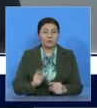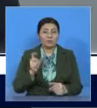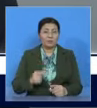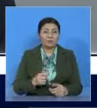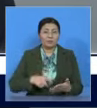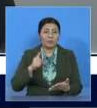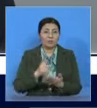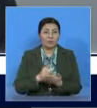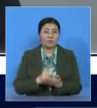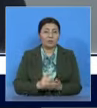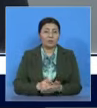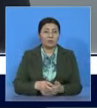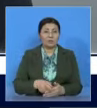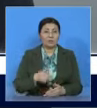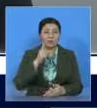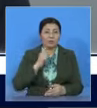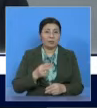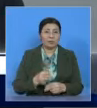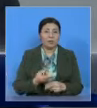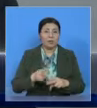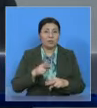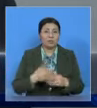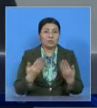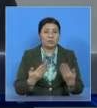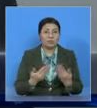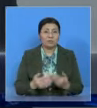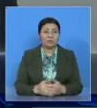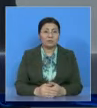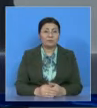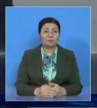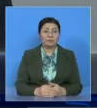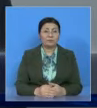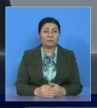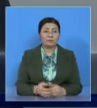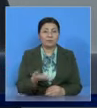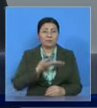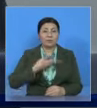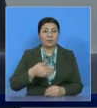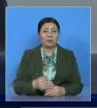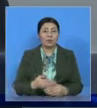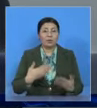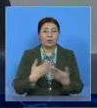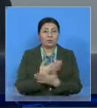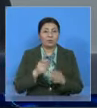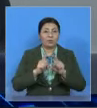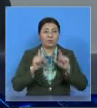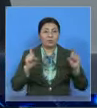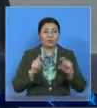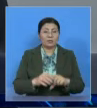быть максимально доступными. Вот исходя из этого, сейчас мы новые здания